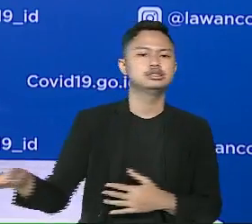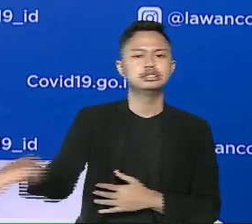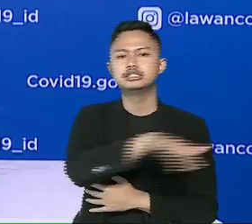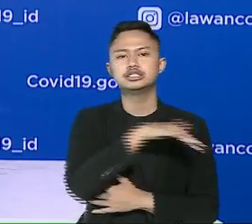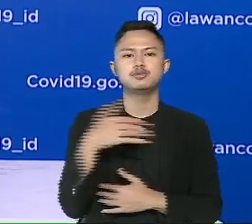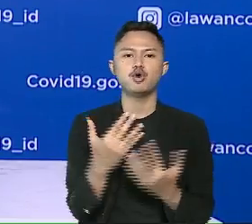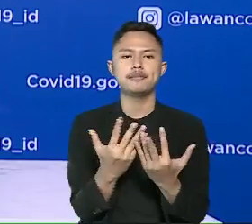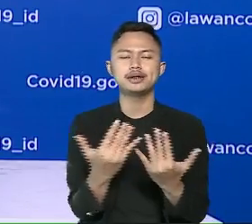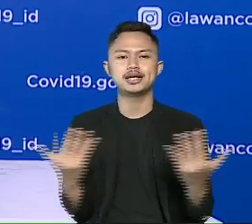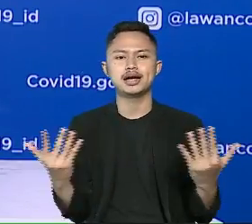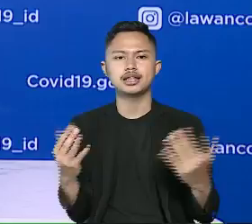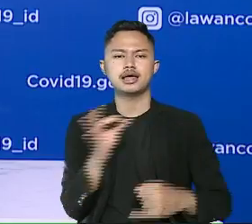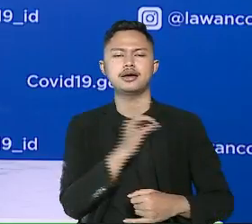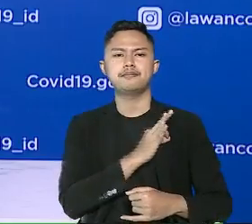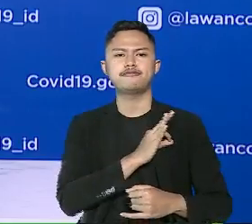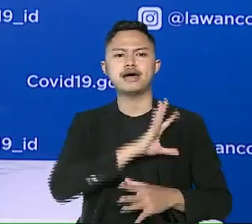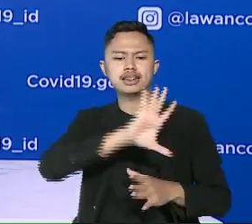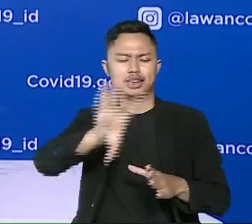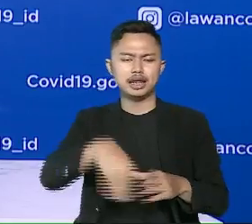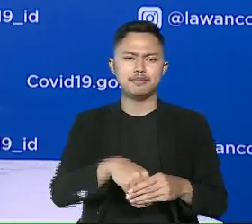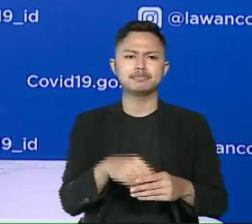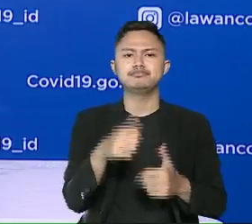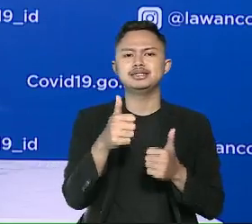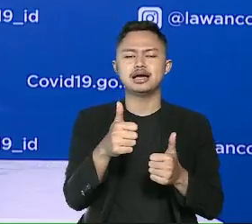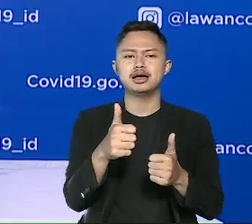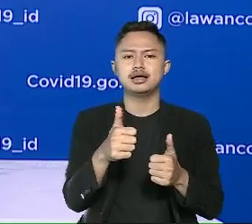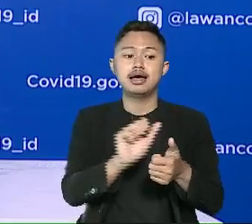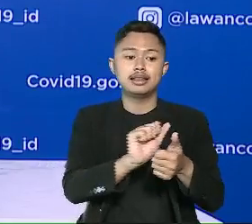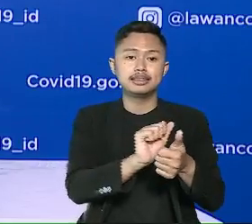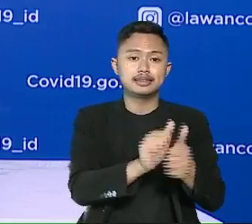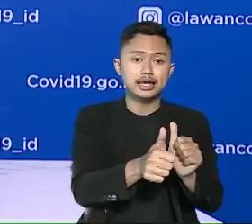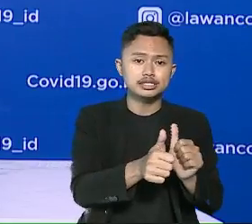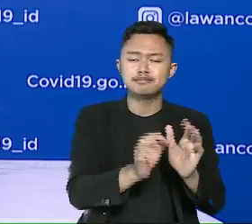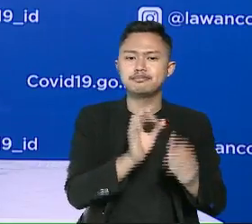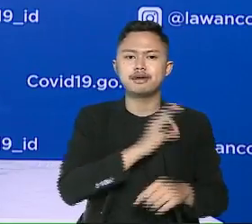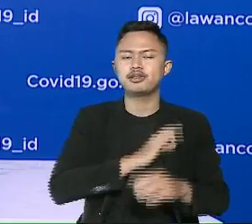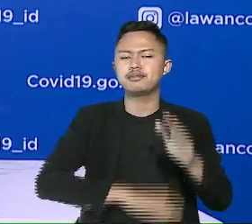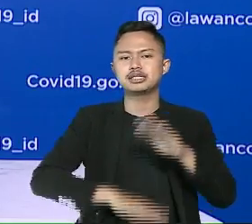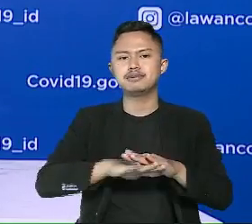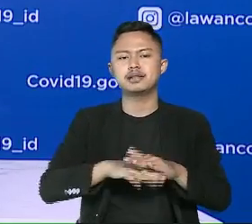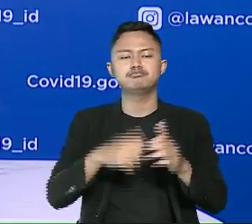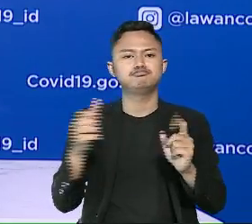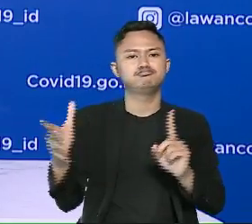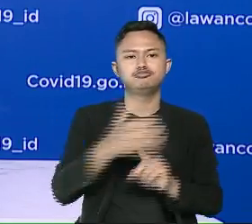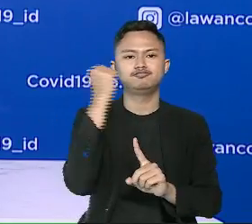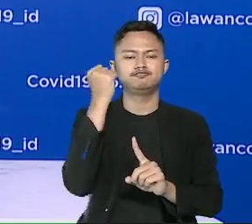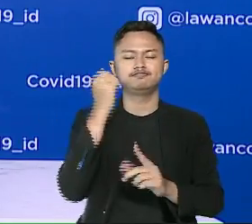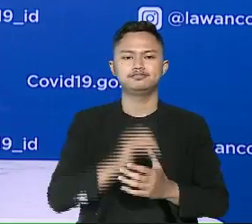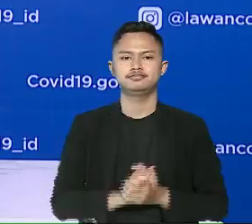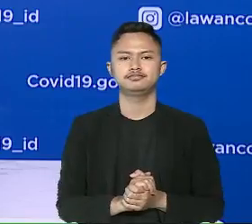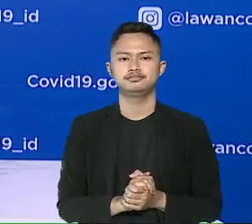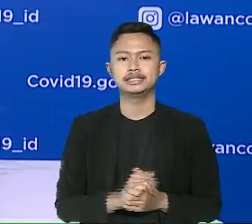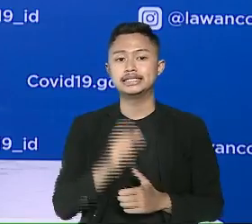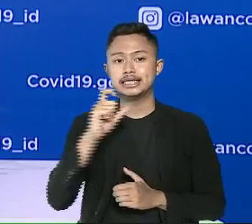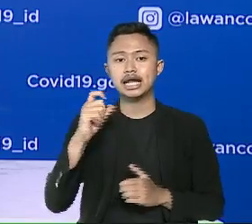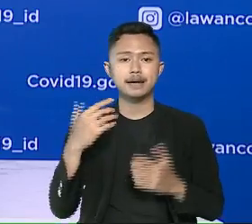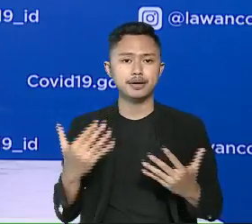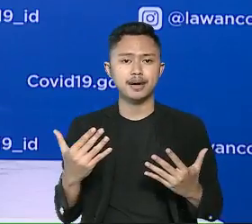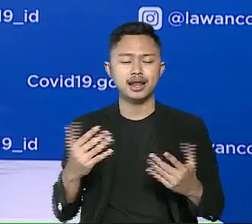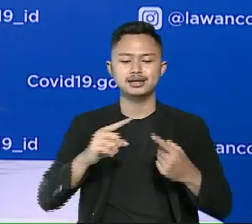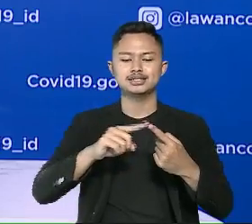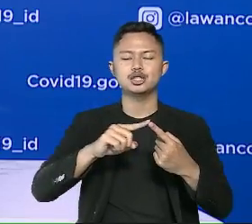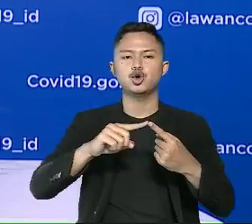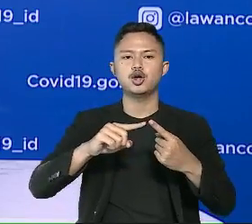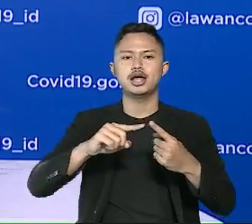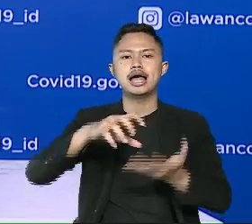memiliki kontribusi dalam menegakkan kebijakan testing di Indonesia. Pertama, laboratorium rujukan untuk